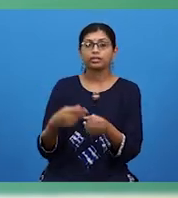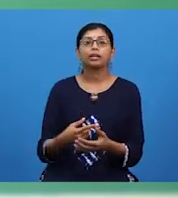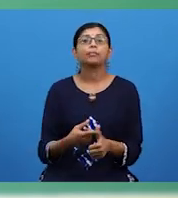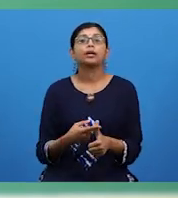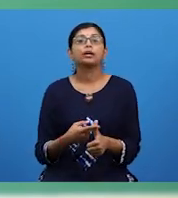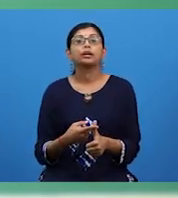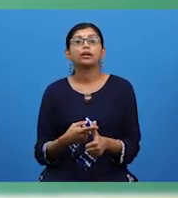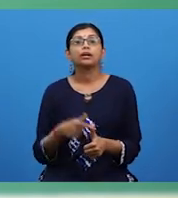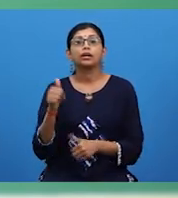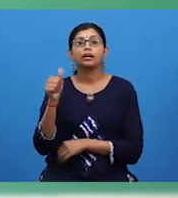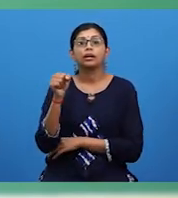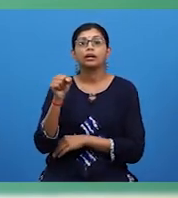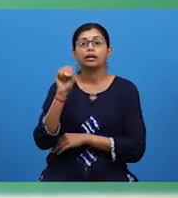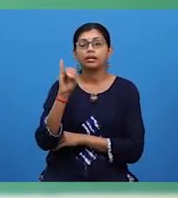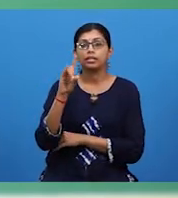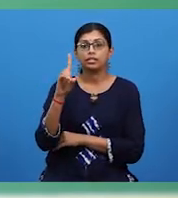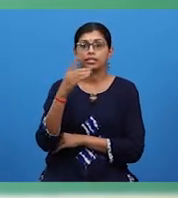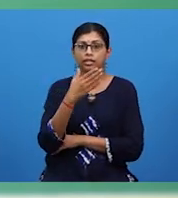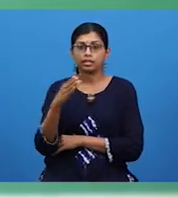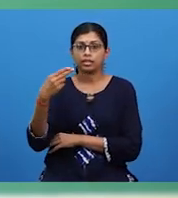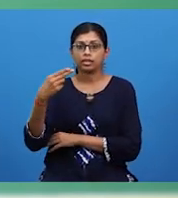dan asid hidroklorik.